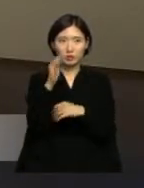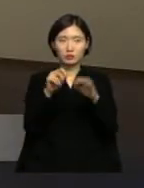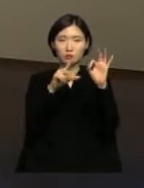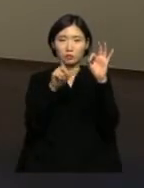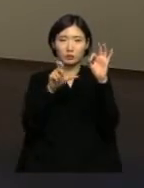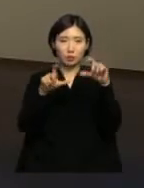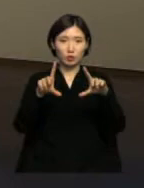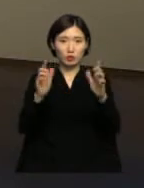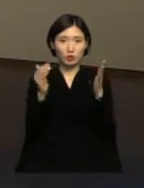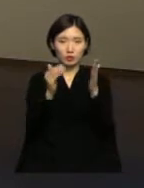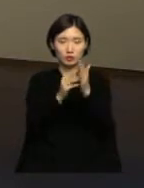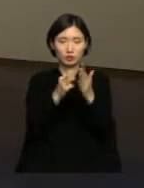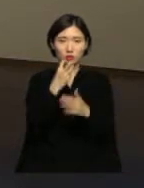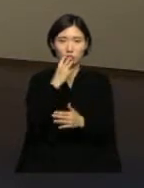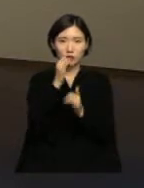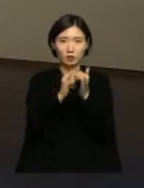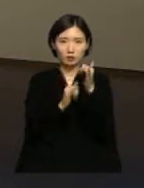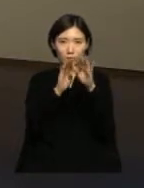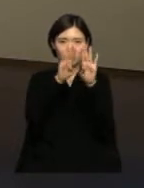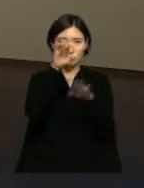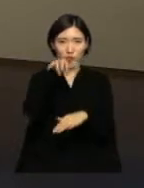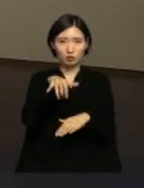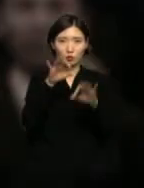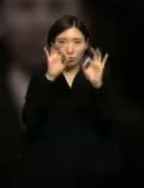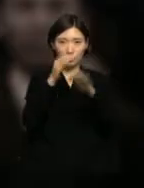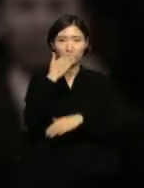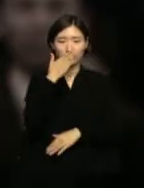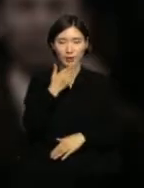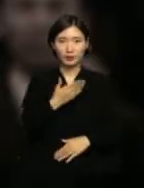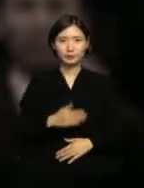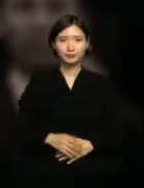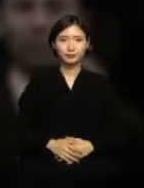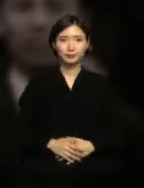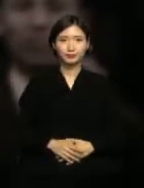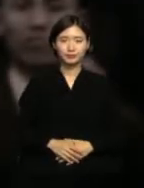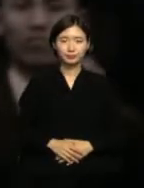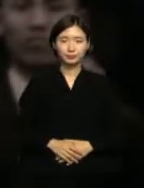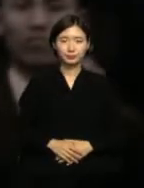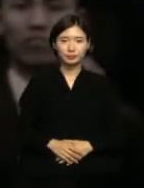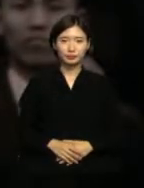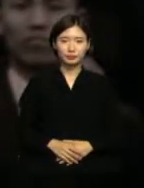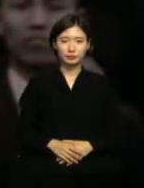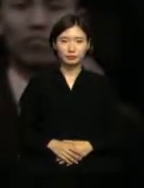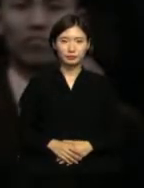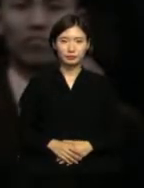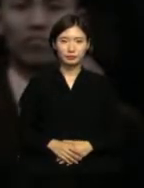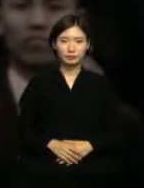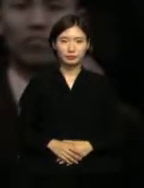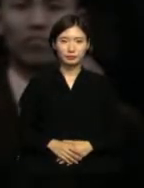15일까지 서울 역사박물관에서 관람할 수 있습니다. 딜라이브 서울경기 케이블TV 송지혜입니다.